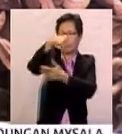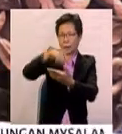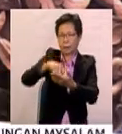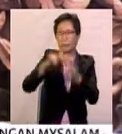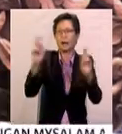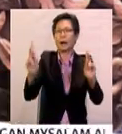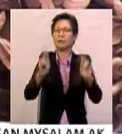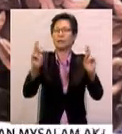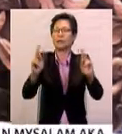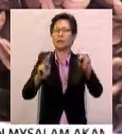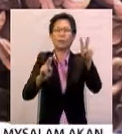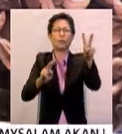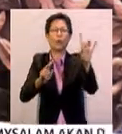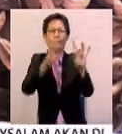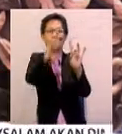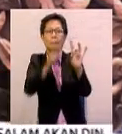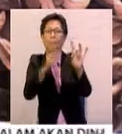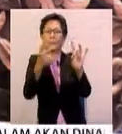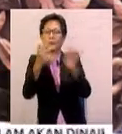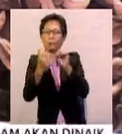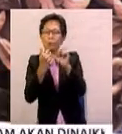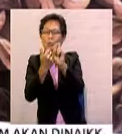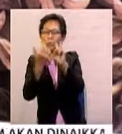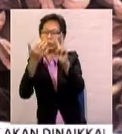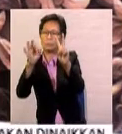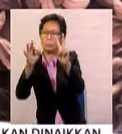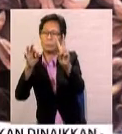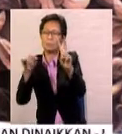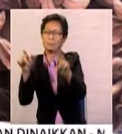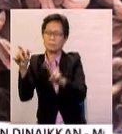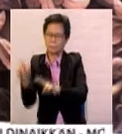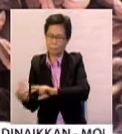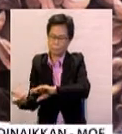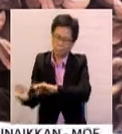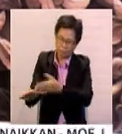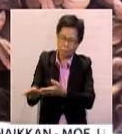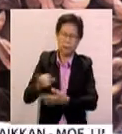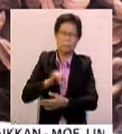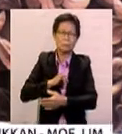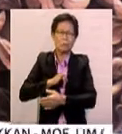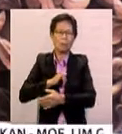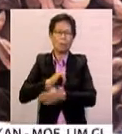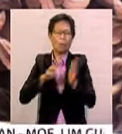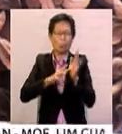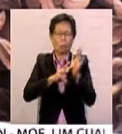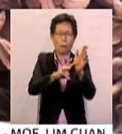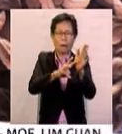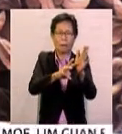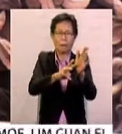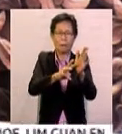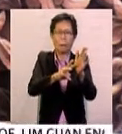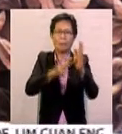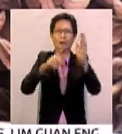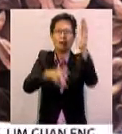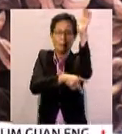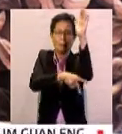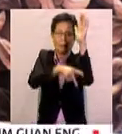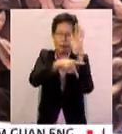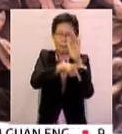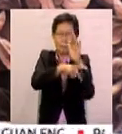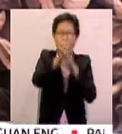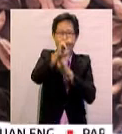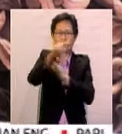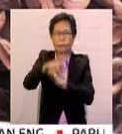Khamis 28 Mac 2019. Saya bagiah pihak ahli-ahli Dewan Rakyat dan